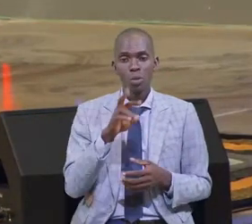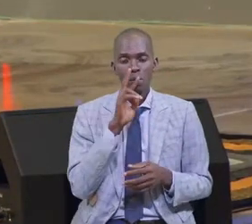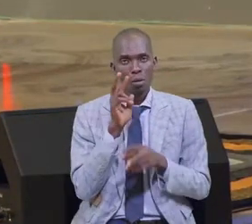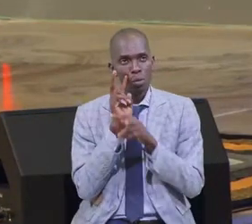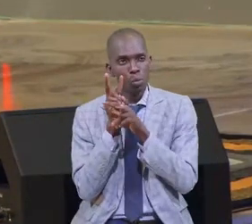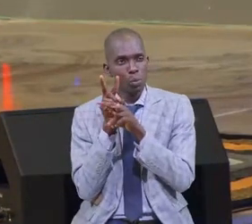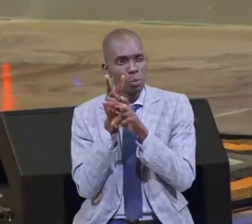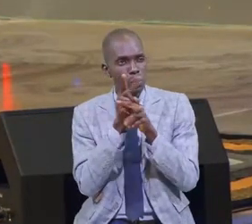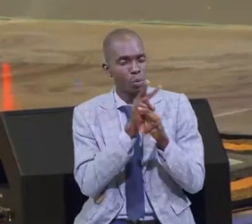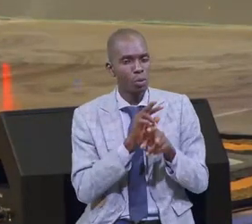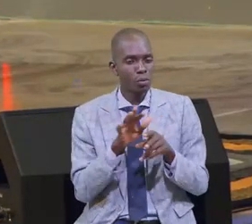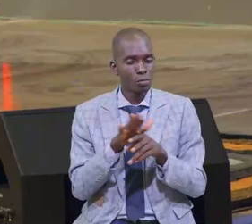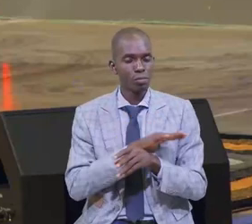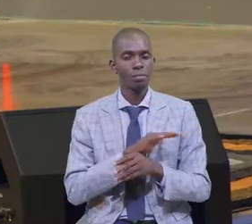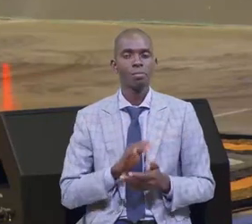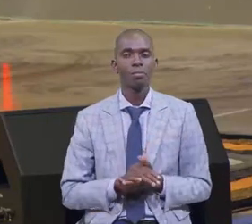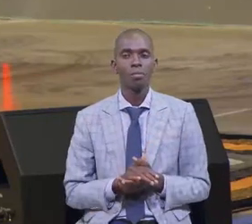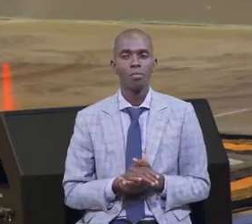Tu es vigilant.